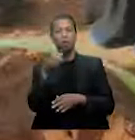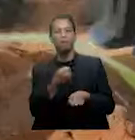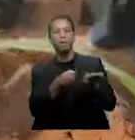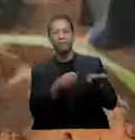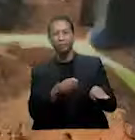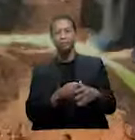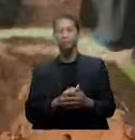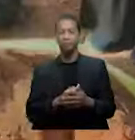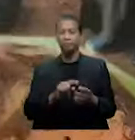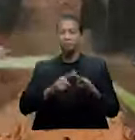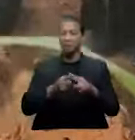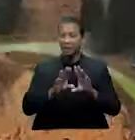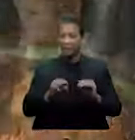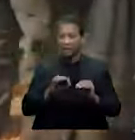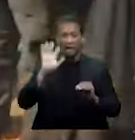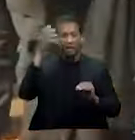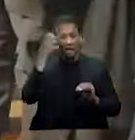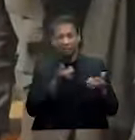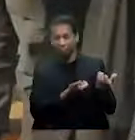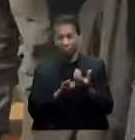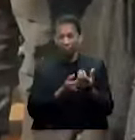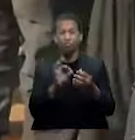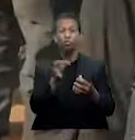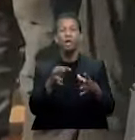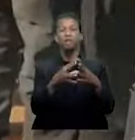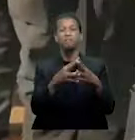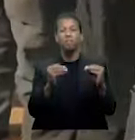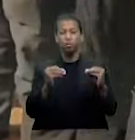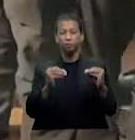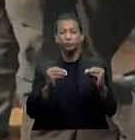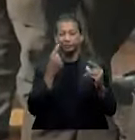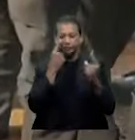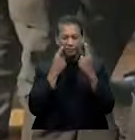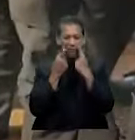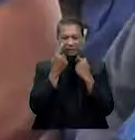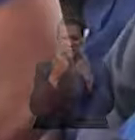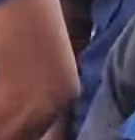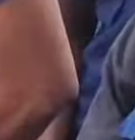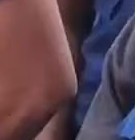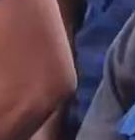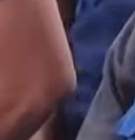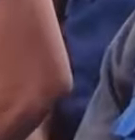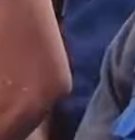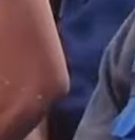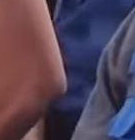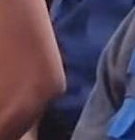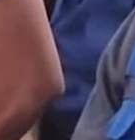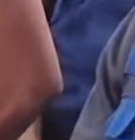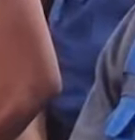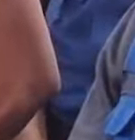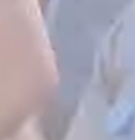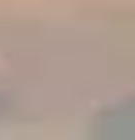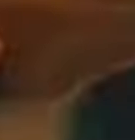sesama pegawai Dinas Pemadam Kebakaran Kota Depok tak kuasa menahan kesedihan saat mengikuti prosesi pemakaman Martin Panjaitan di